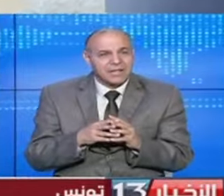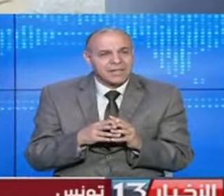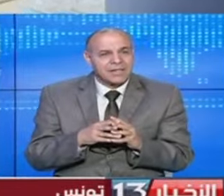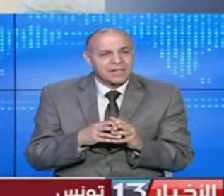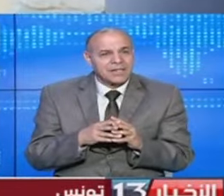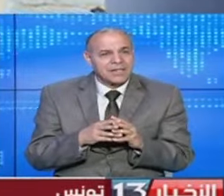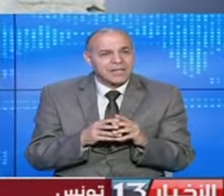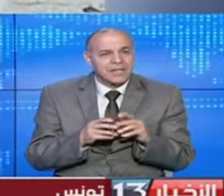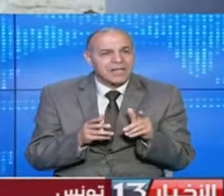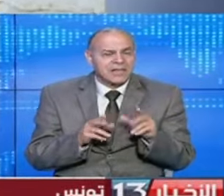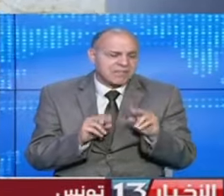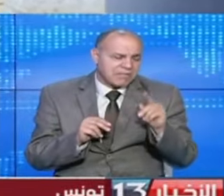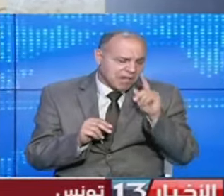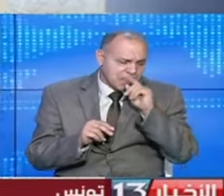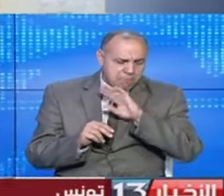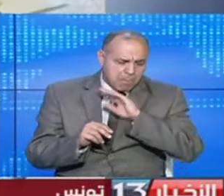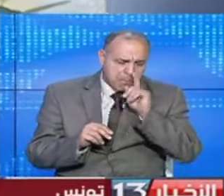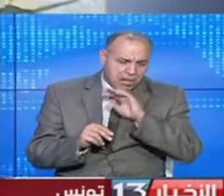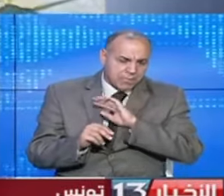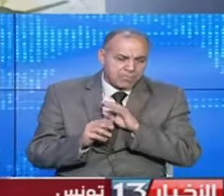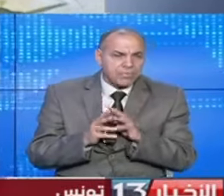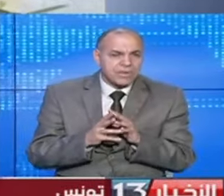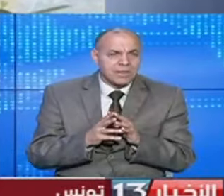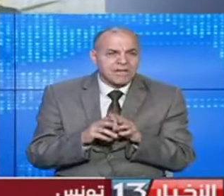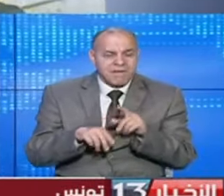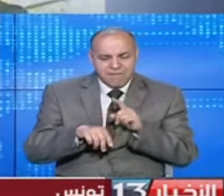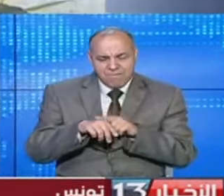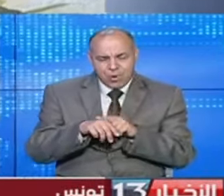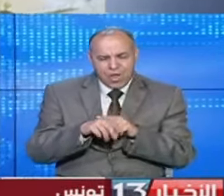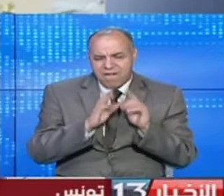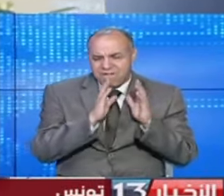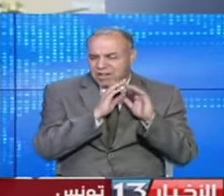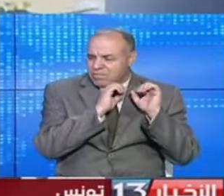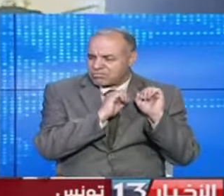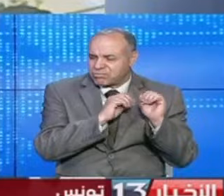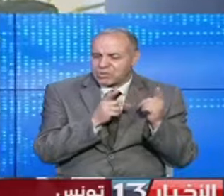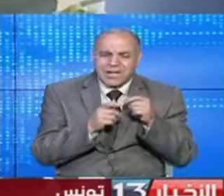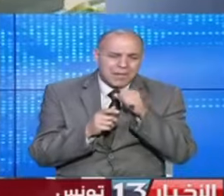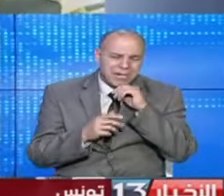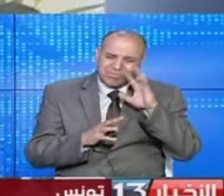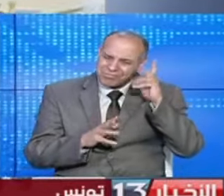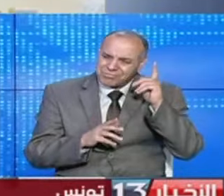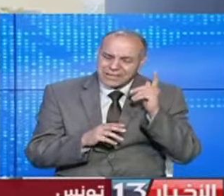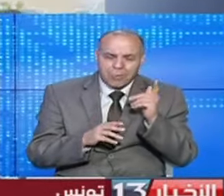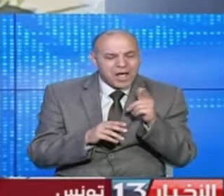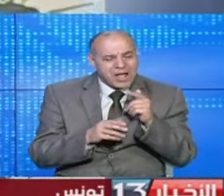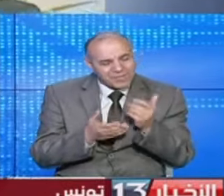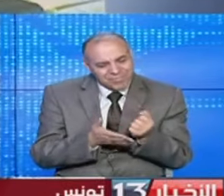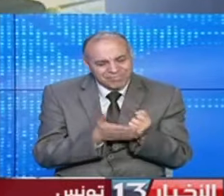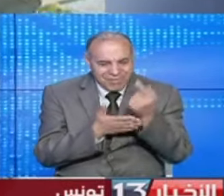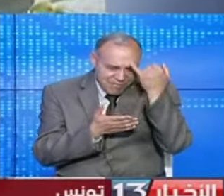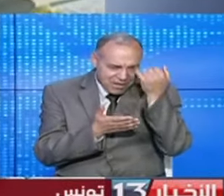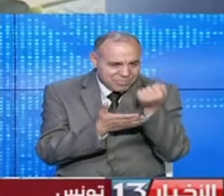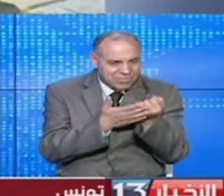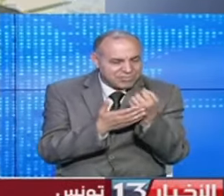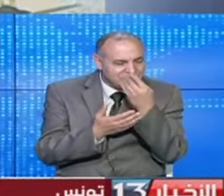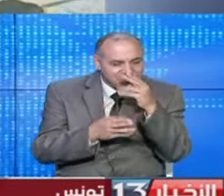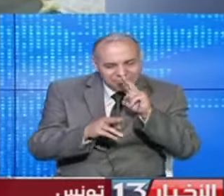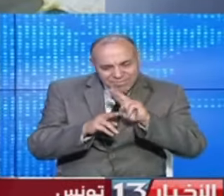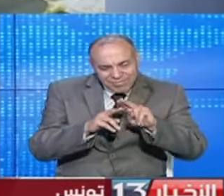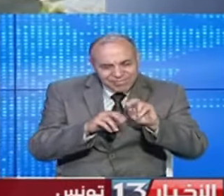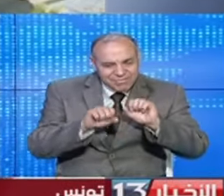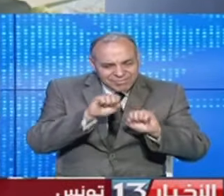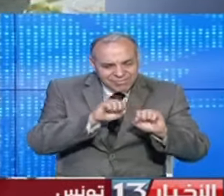بلونت انتيريور زاده كيف تلا بها. سيرتو ان بيريود دو كونفينمون كي يقلقوا الكبار ما عندهم ما يعملوا لازمنا نعطيهم حاجه تلاو بهم وما يتلاهوا